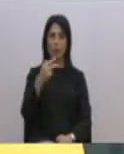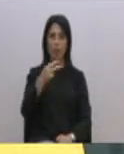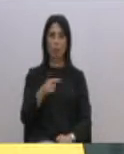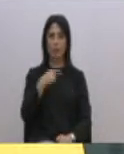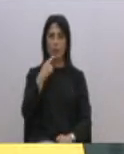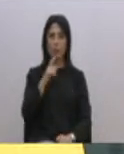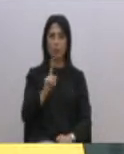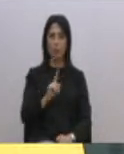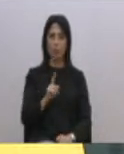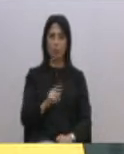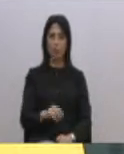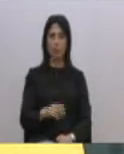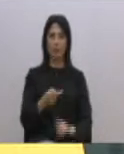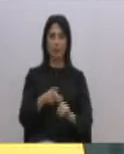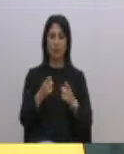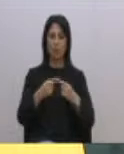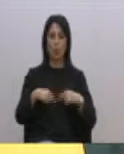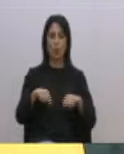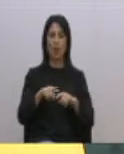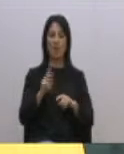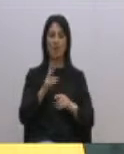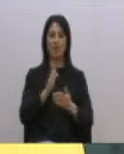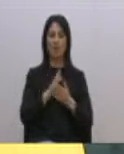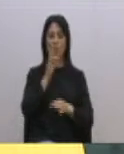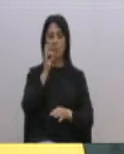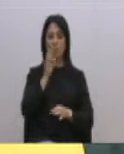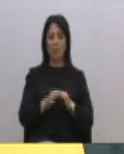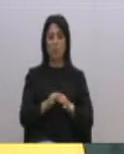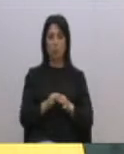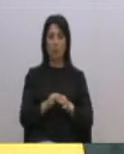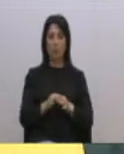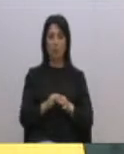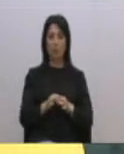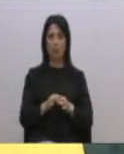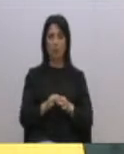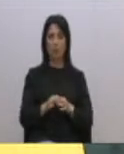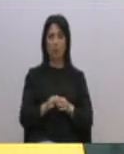23 მუხლი ის ორგანოები, რომლებიც არიან პასუხისმგებელნი